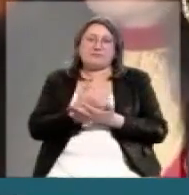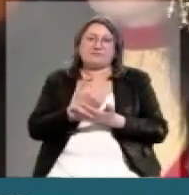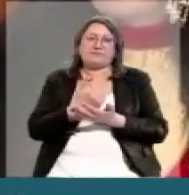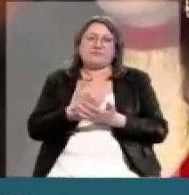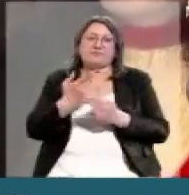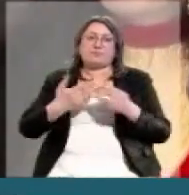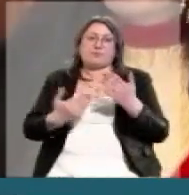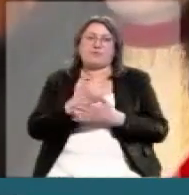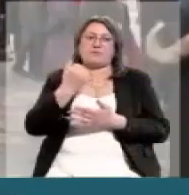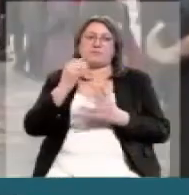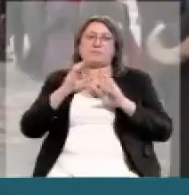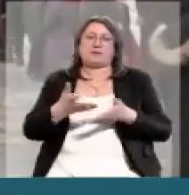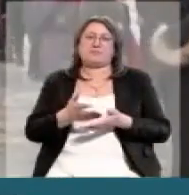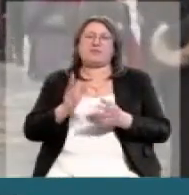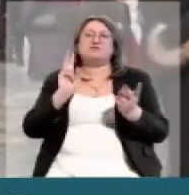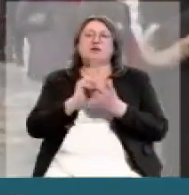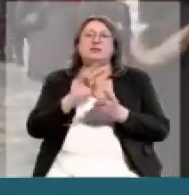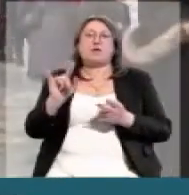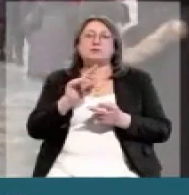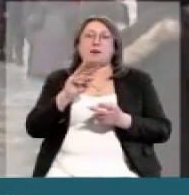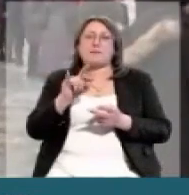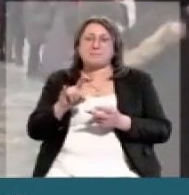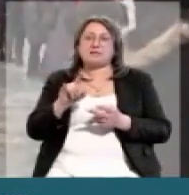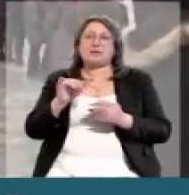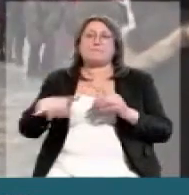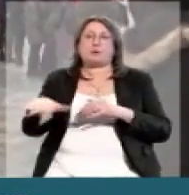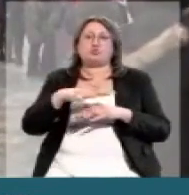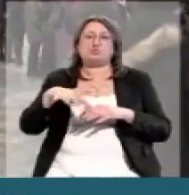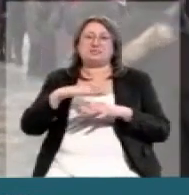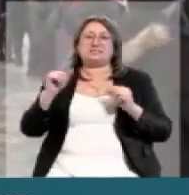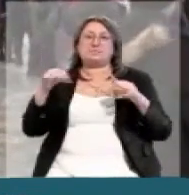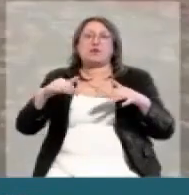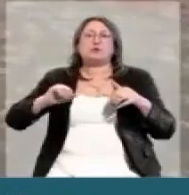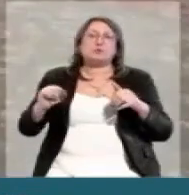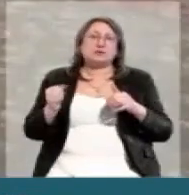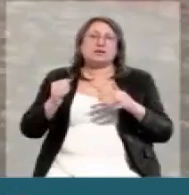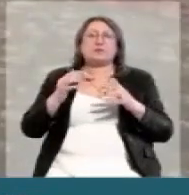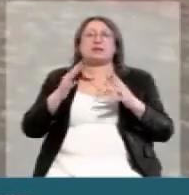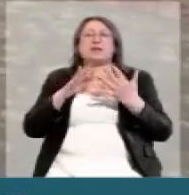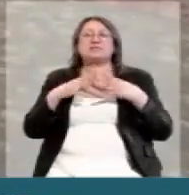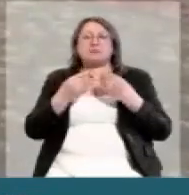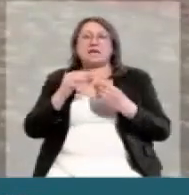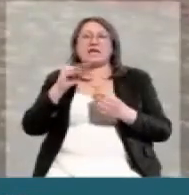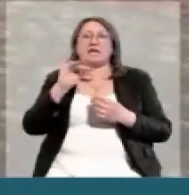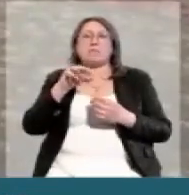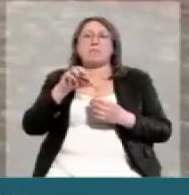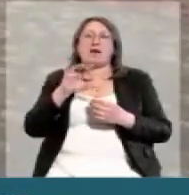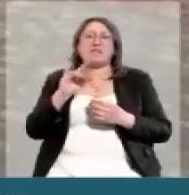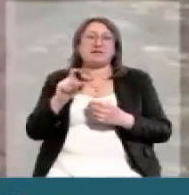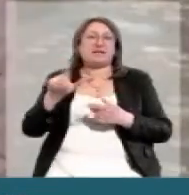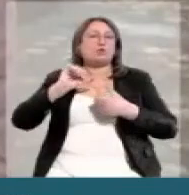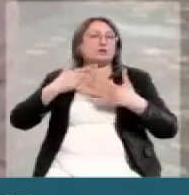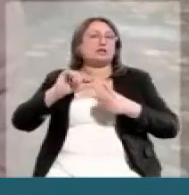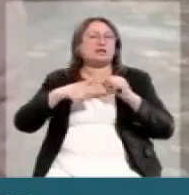этом новом мире. Встречать Наурыз мейрамы на площади в кругу друзей и односельчан для семьи Иманбаевых традиция. Ведь